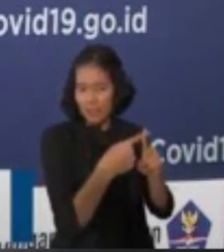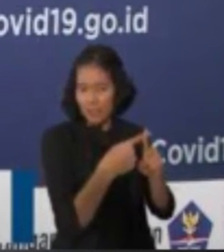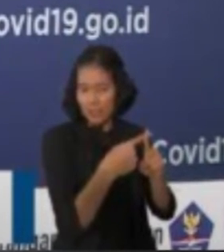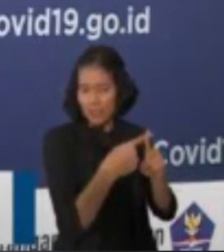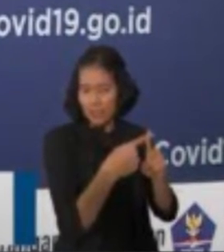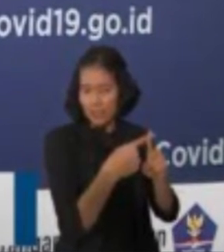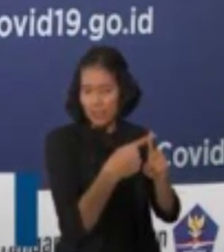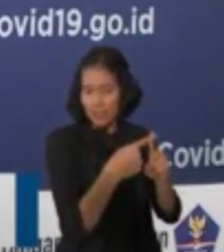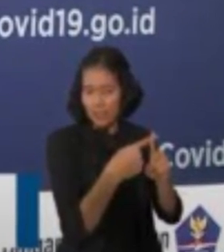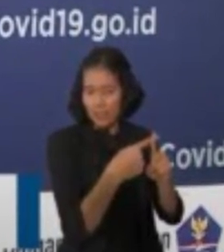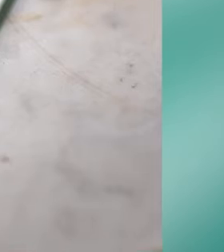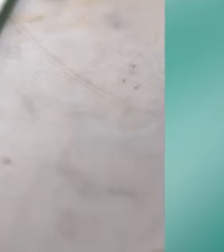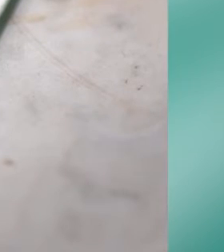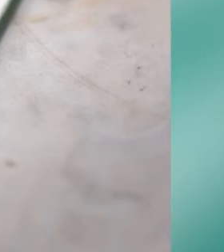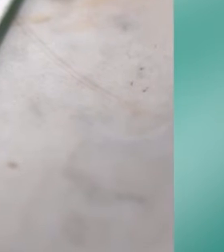medis palsu di pasaran.